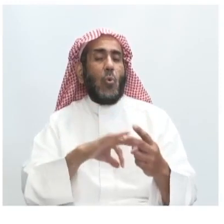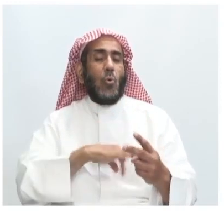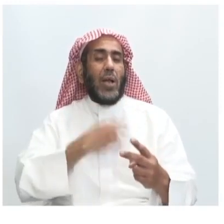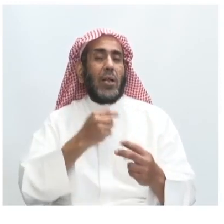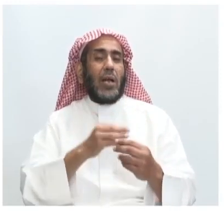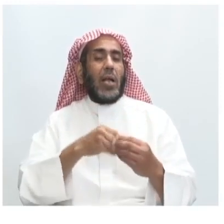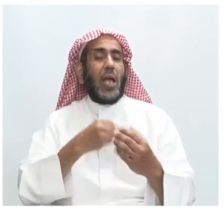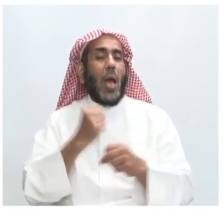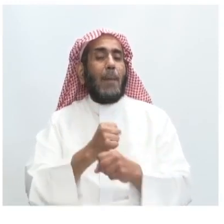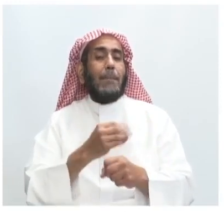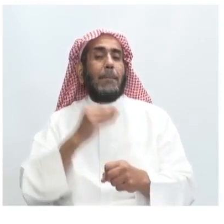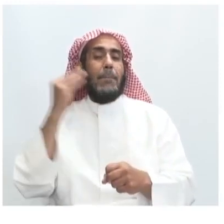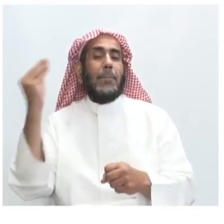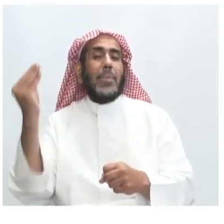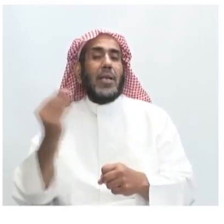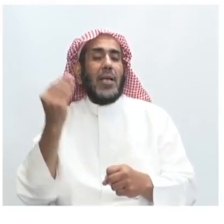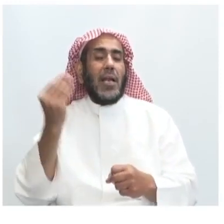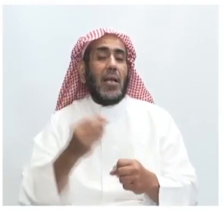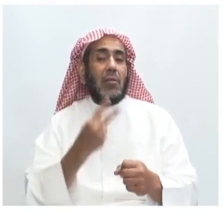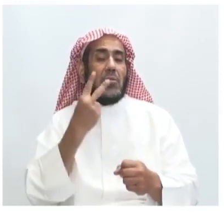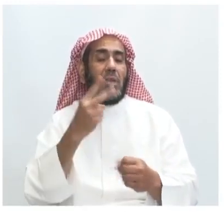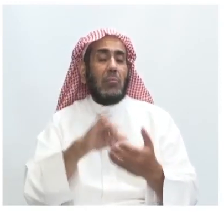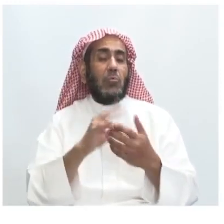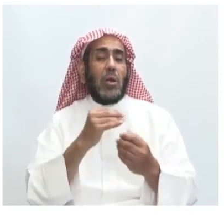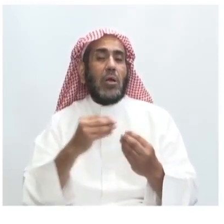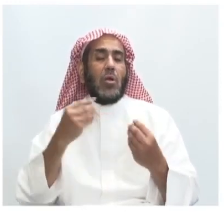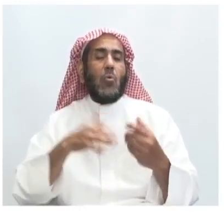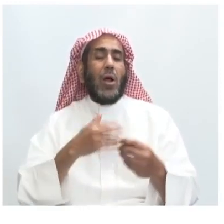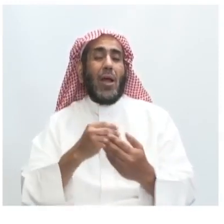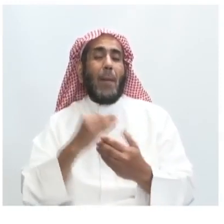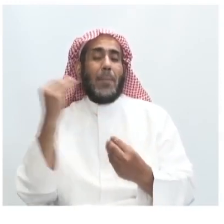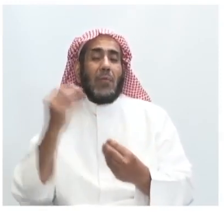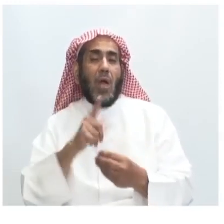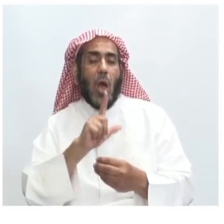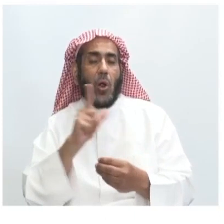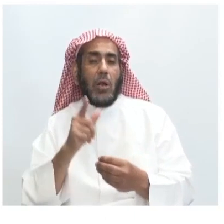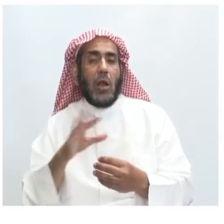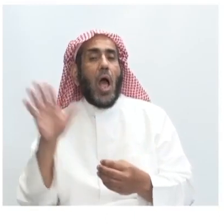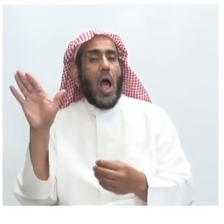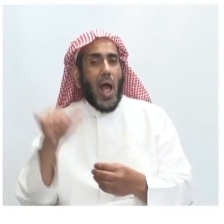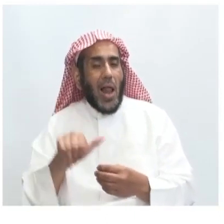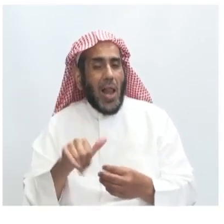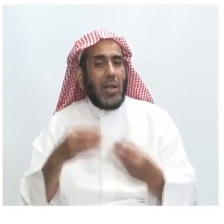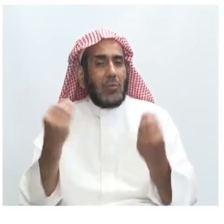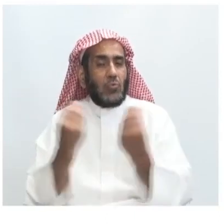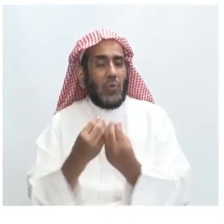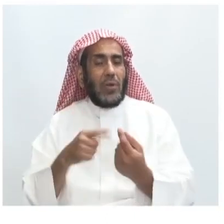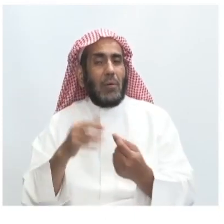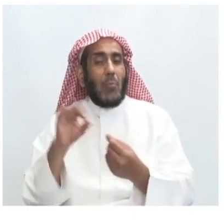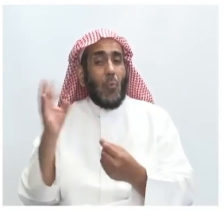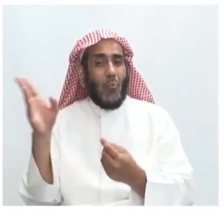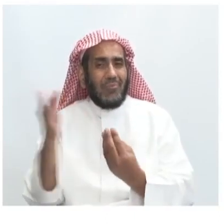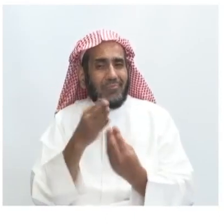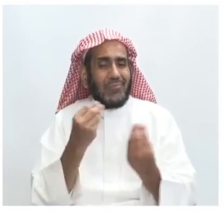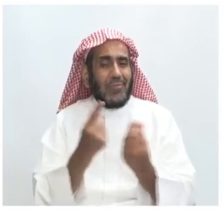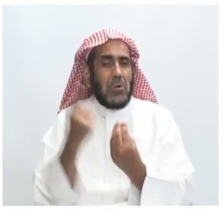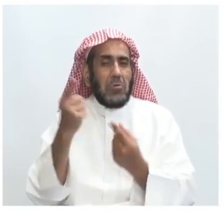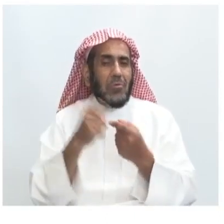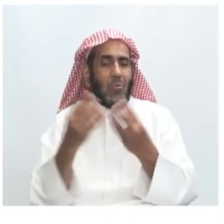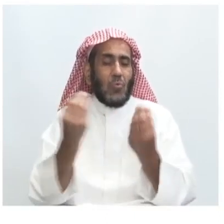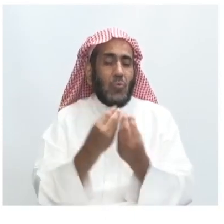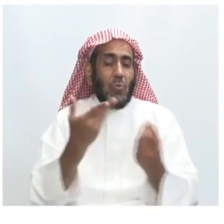برحله اثنين من زملائك من القيام برحله فيقولون لك هل ترافقنا فهم لا يطلبان منك